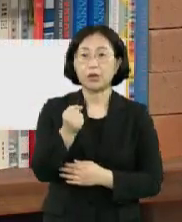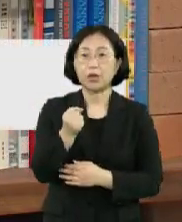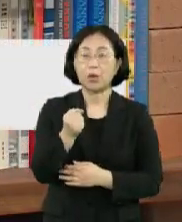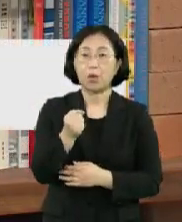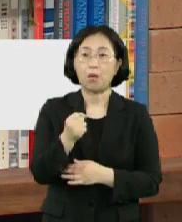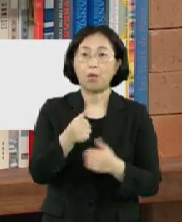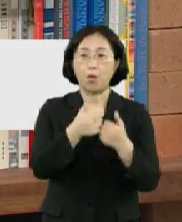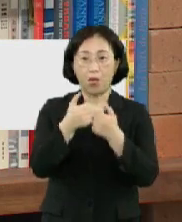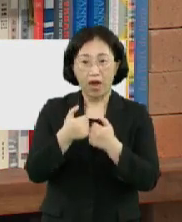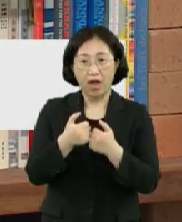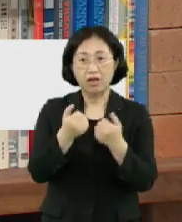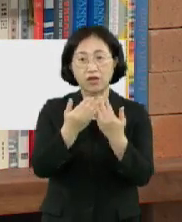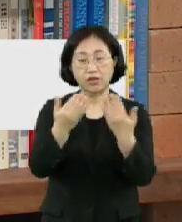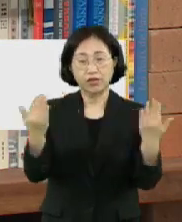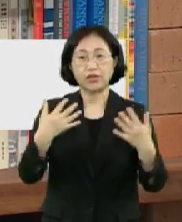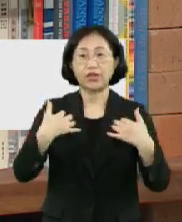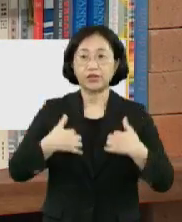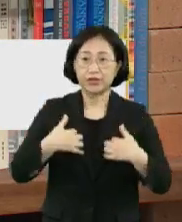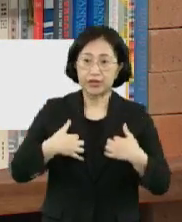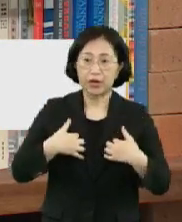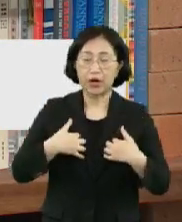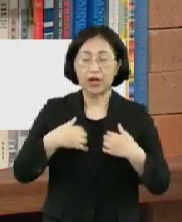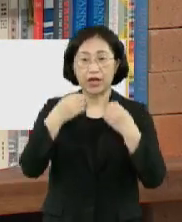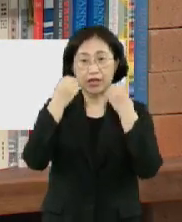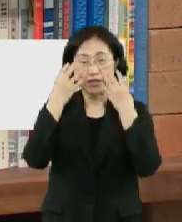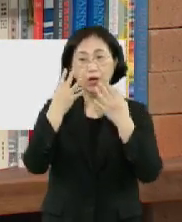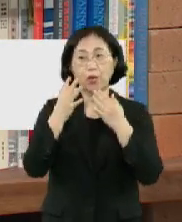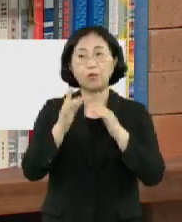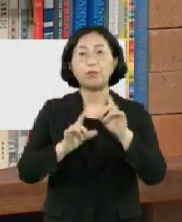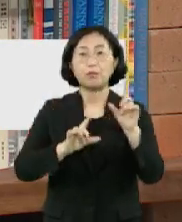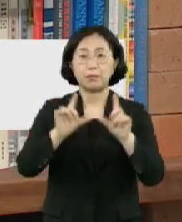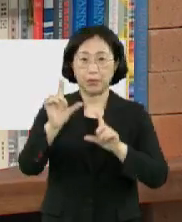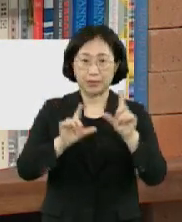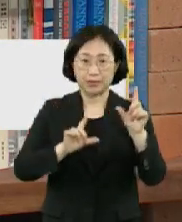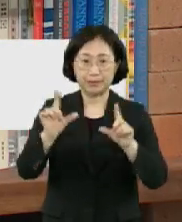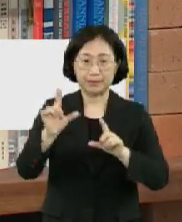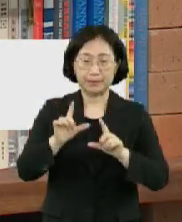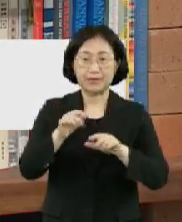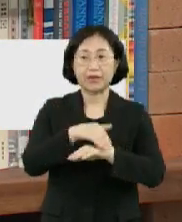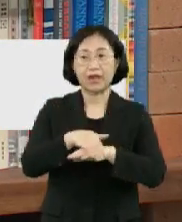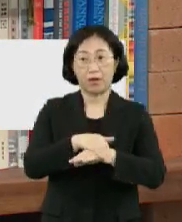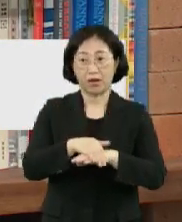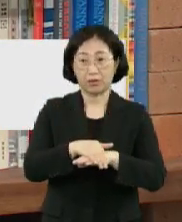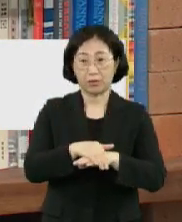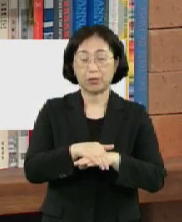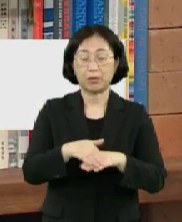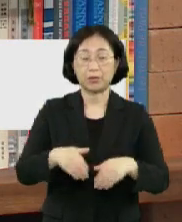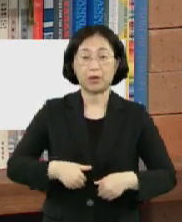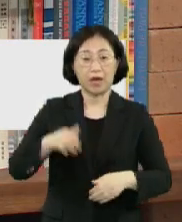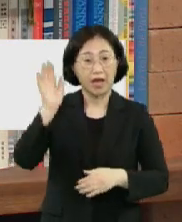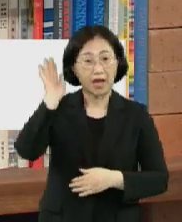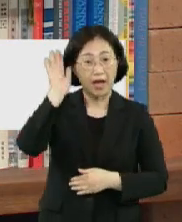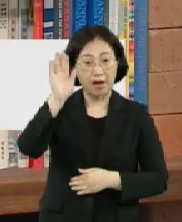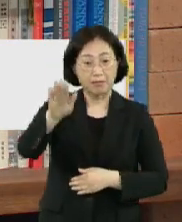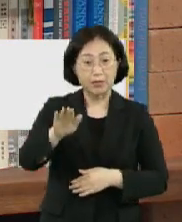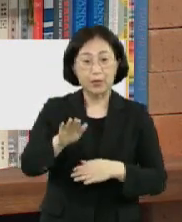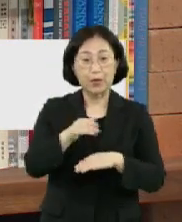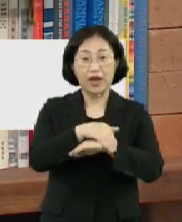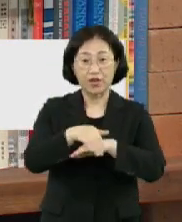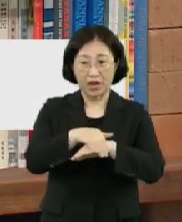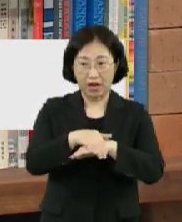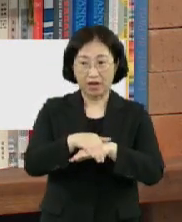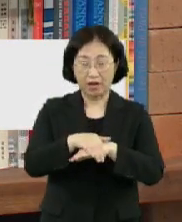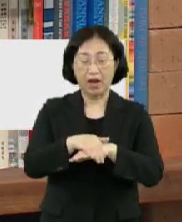그 기능들과 어떤 새로운 그 창조적인 모델을 찾는 방안이라든지 뭔가 어떤 장기적인 마스터 플랜